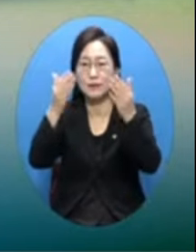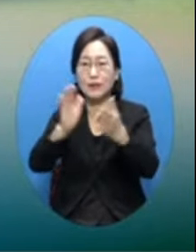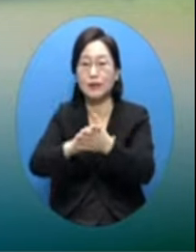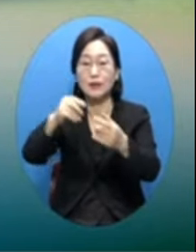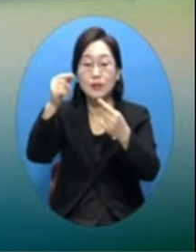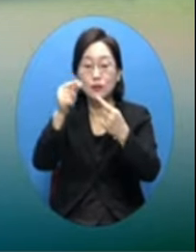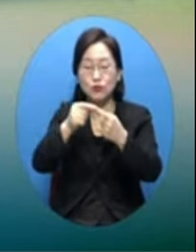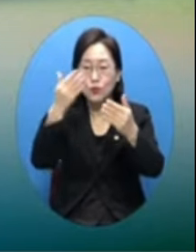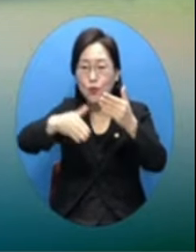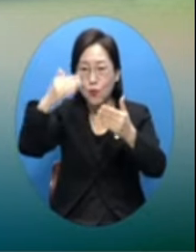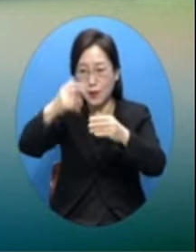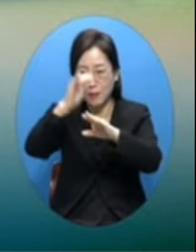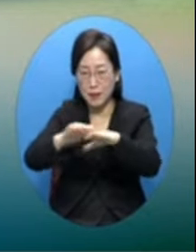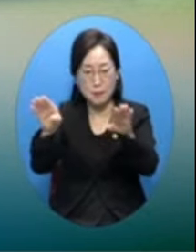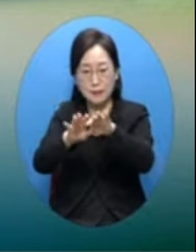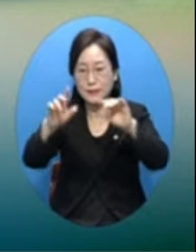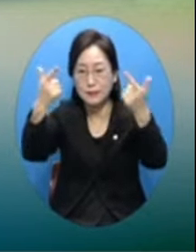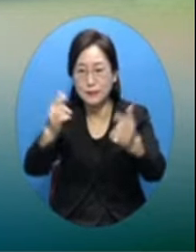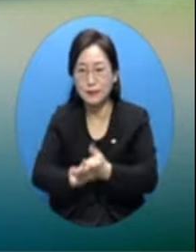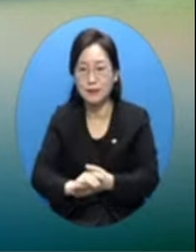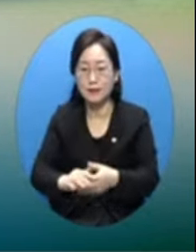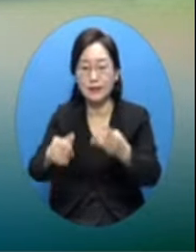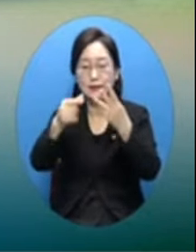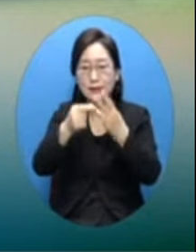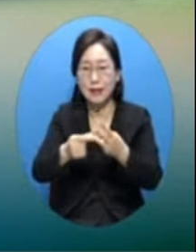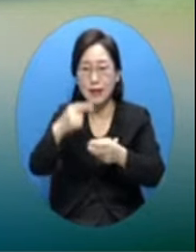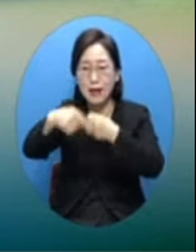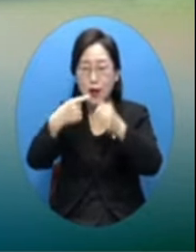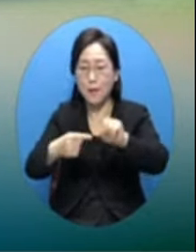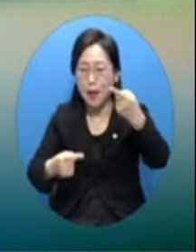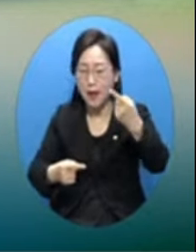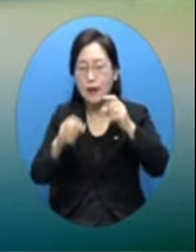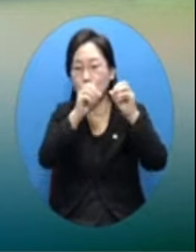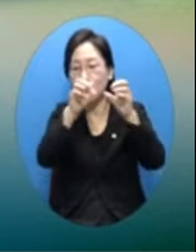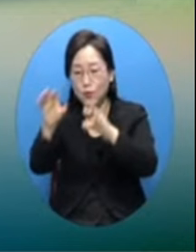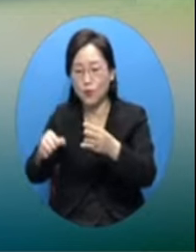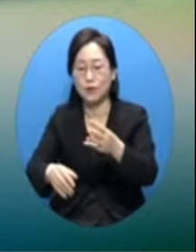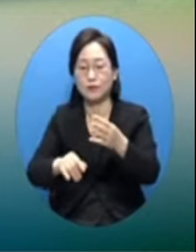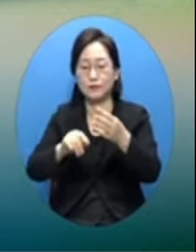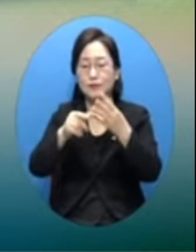둘째로 공예배에 빠지지 않겠습니다 셋째로 1년에 100명을